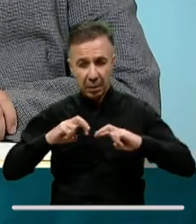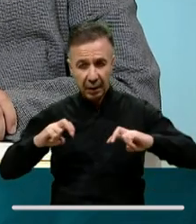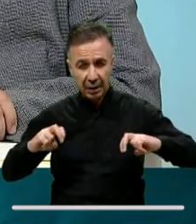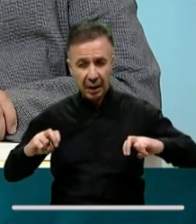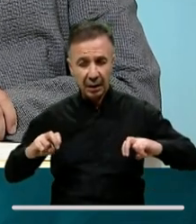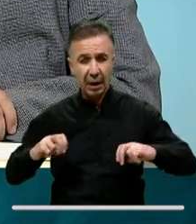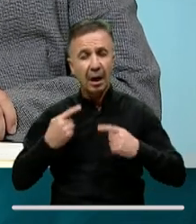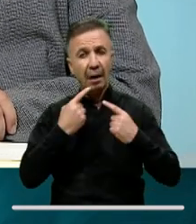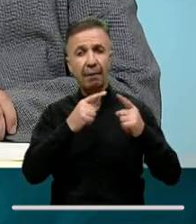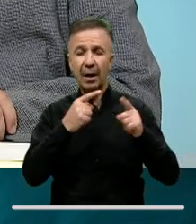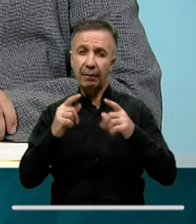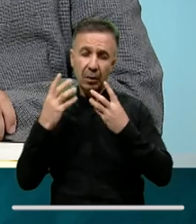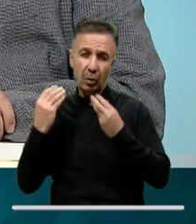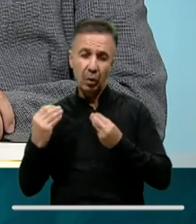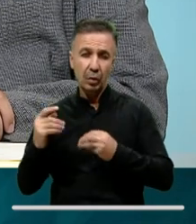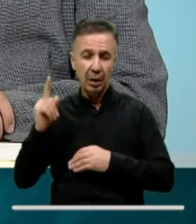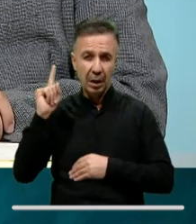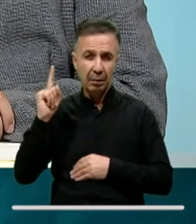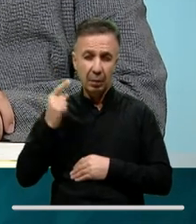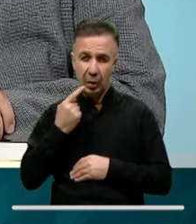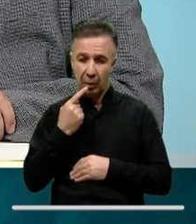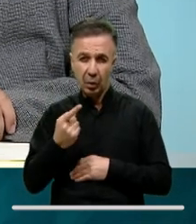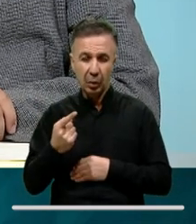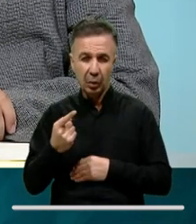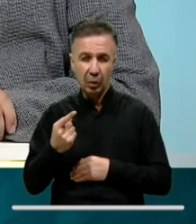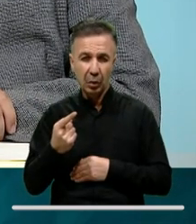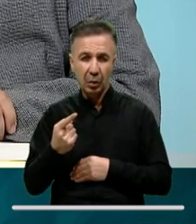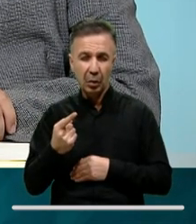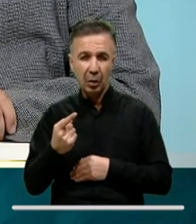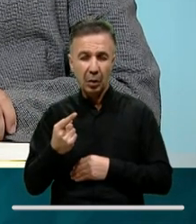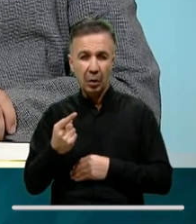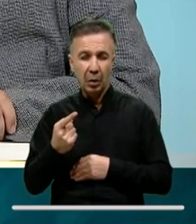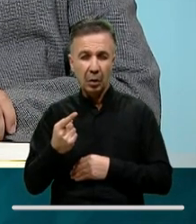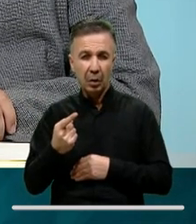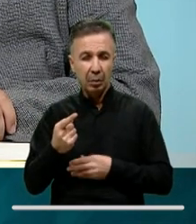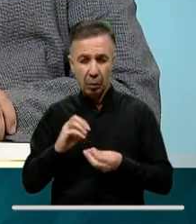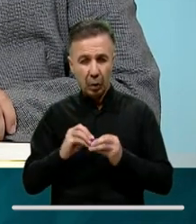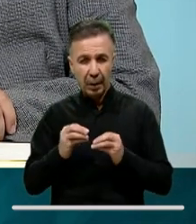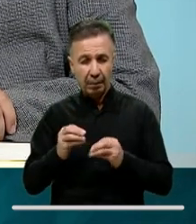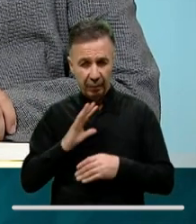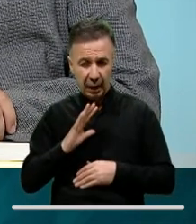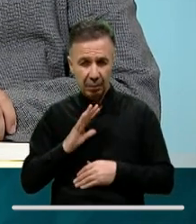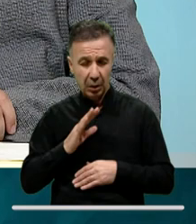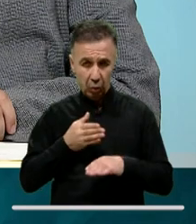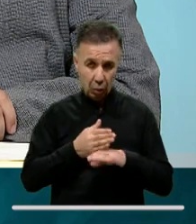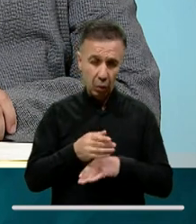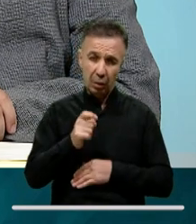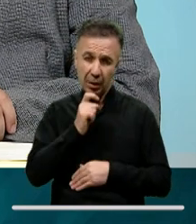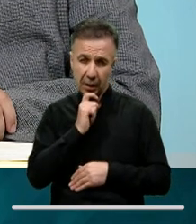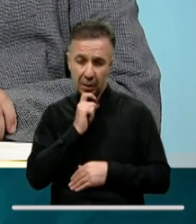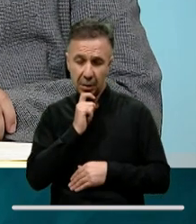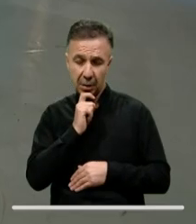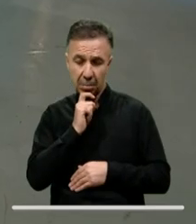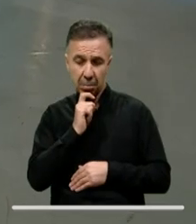acaba Rabbimiz söylemiş olduğu müfessire göre mi doğru, yoksa diğer müfessire göre mi doğru?